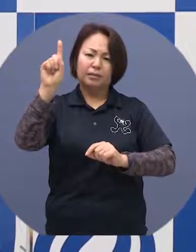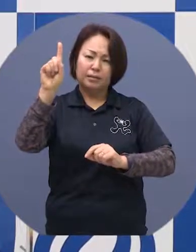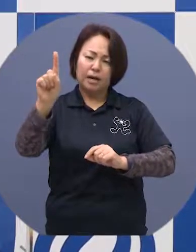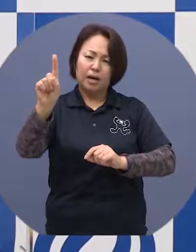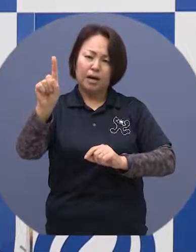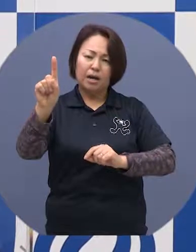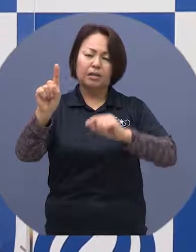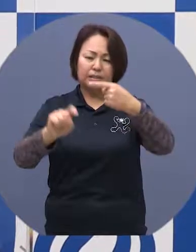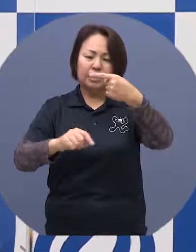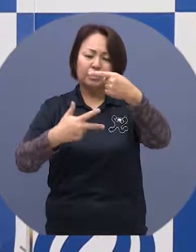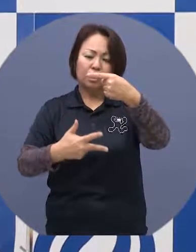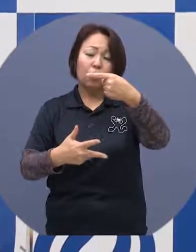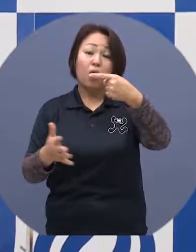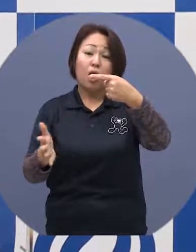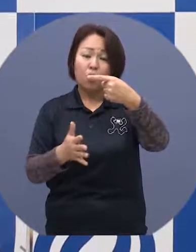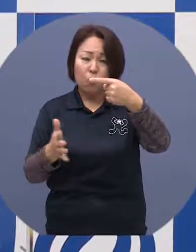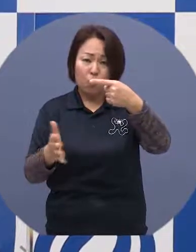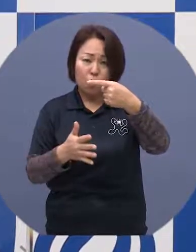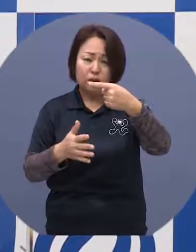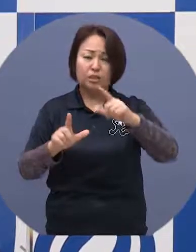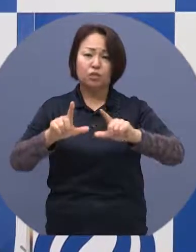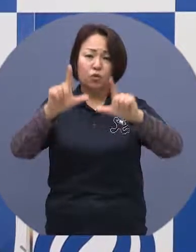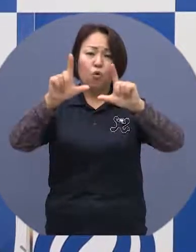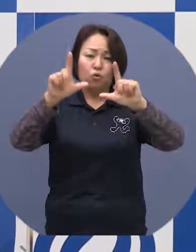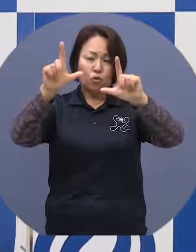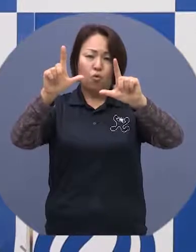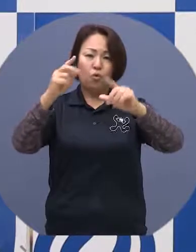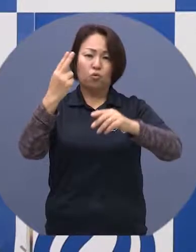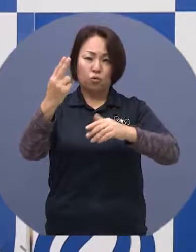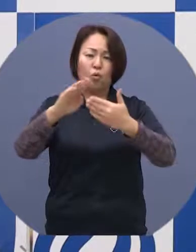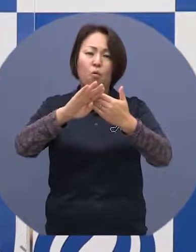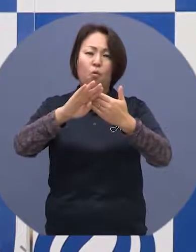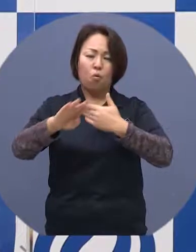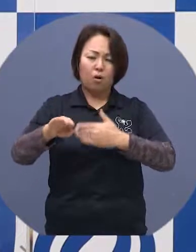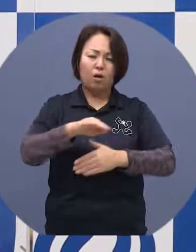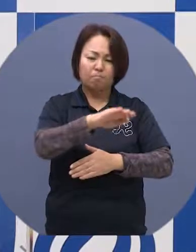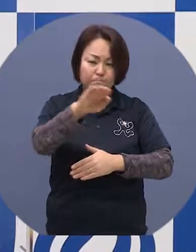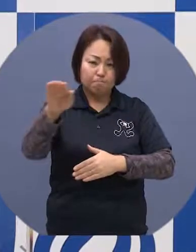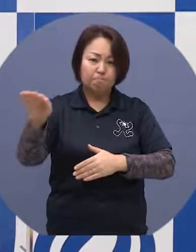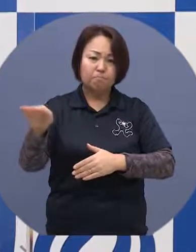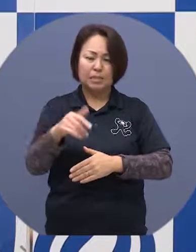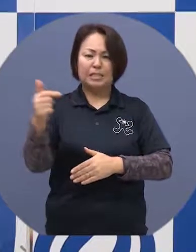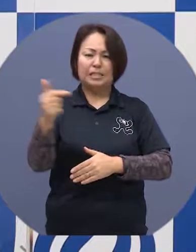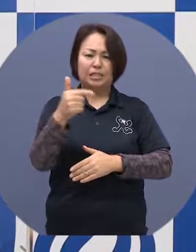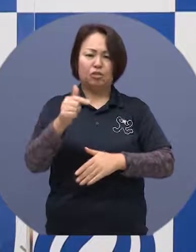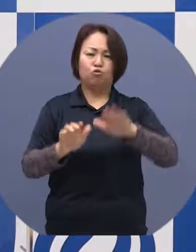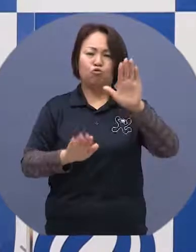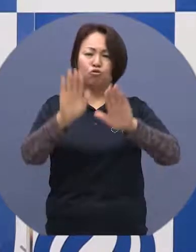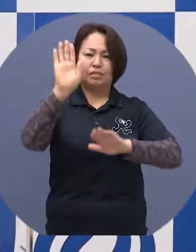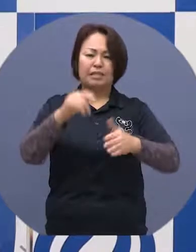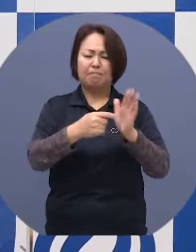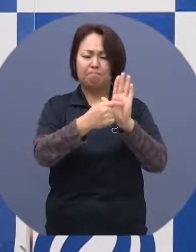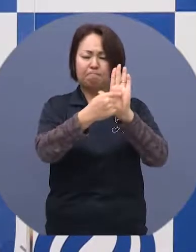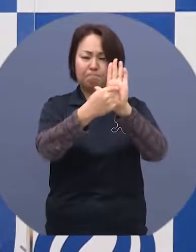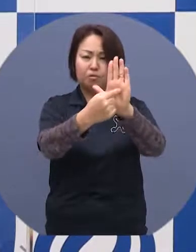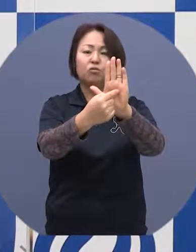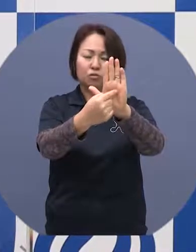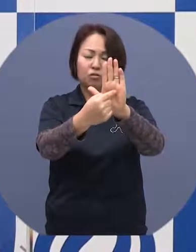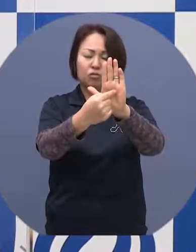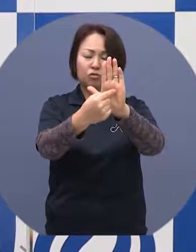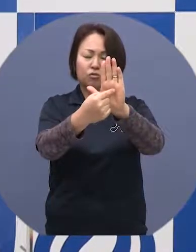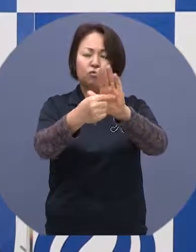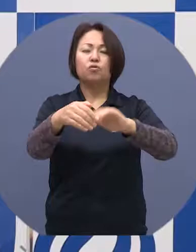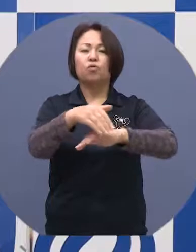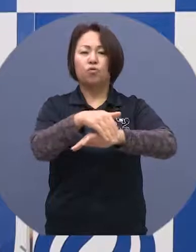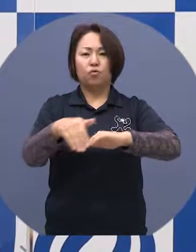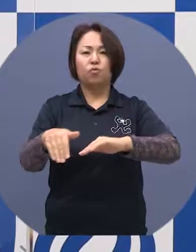東京都をはじめとする it3件に対しまして緊急事態宣言を発出する方向で検討に入っえっておられるという